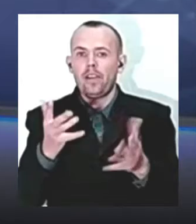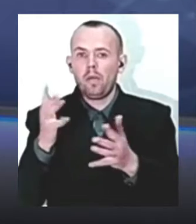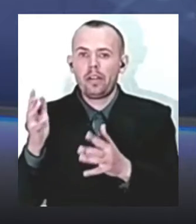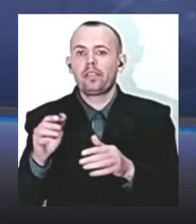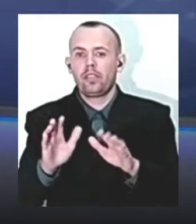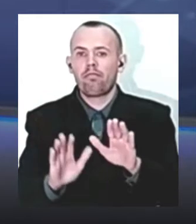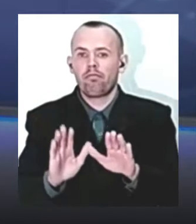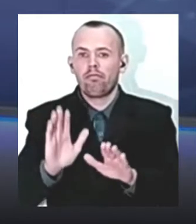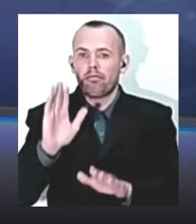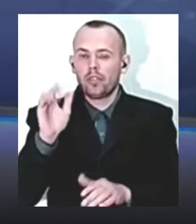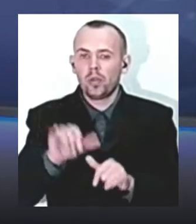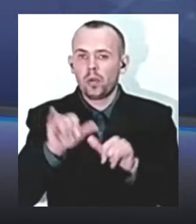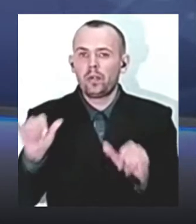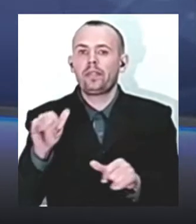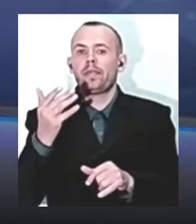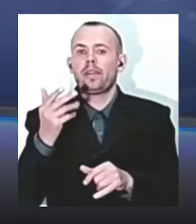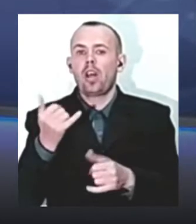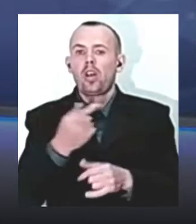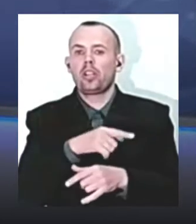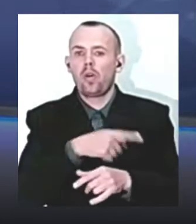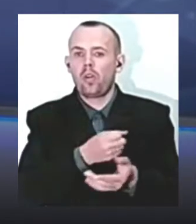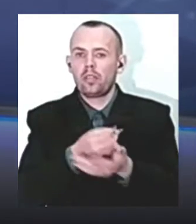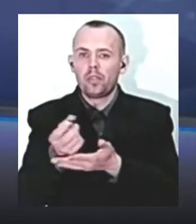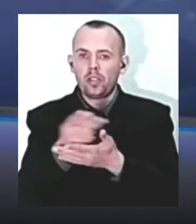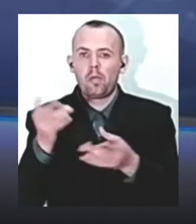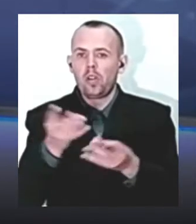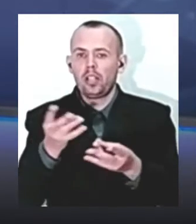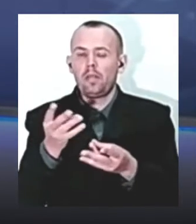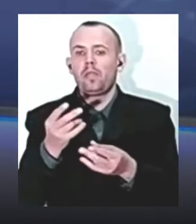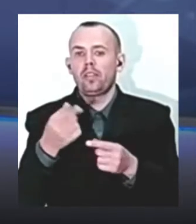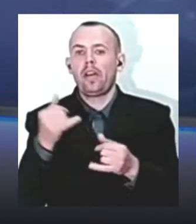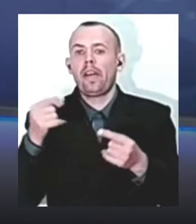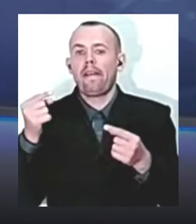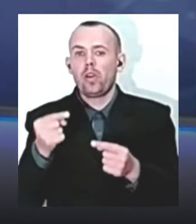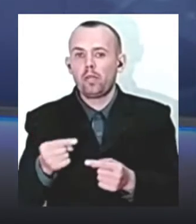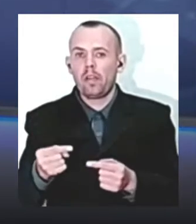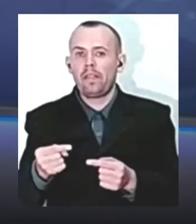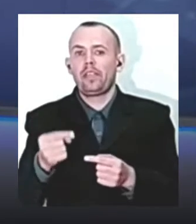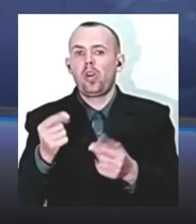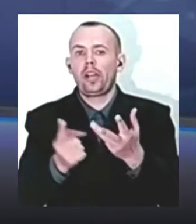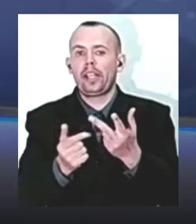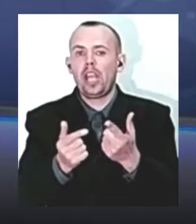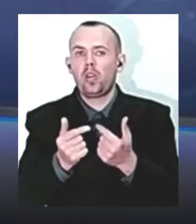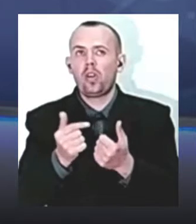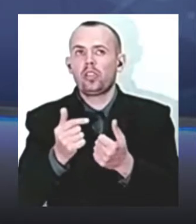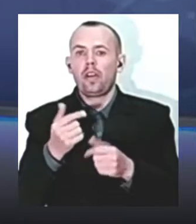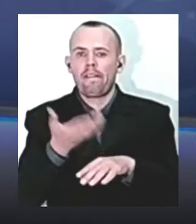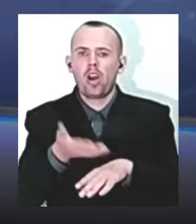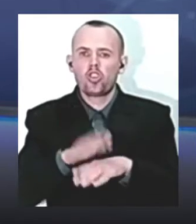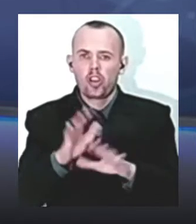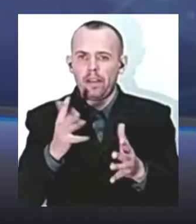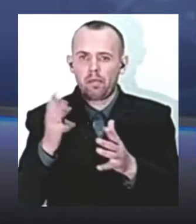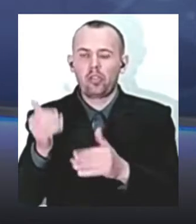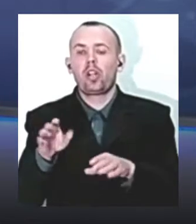кількість госпіталізацій потребують люди. І, відповідно, кількість важких випадків також